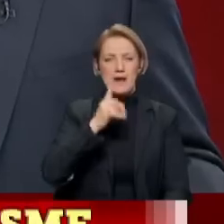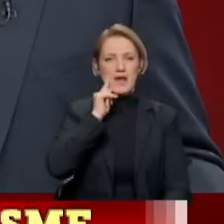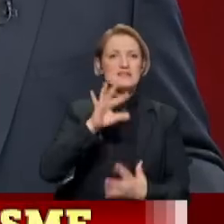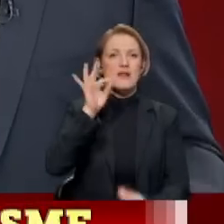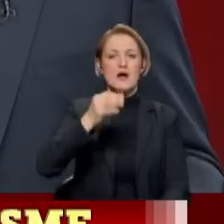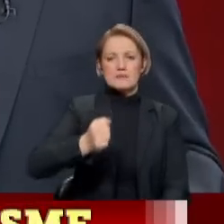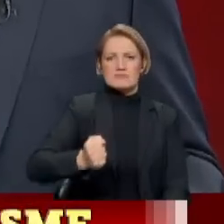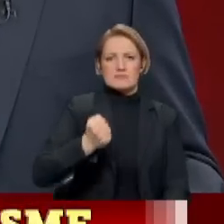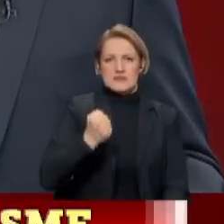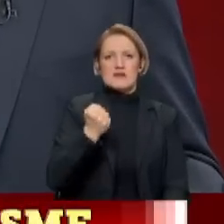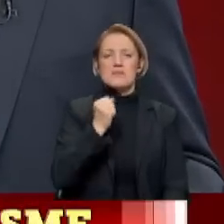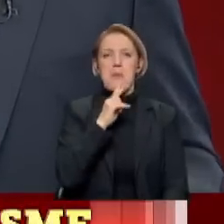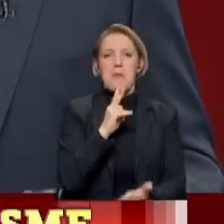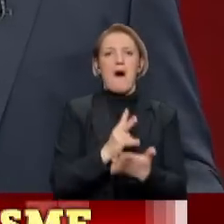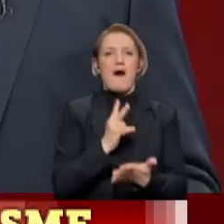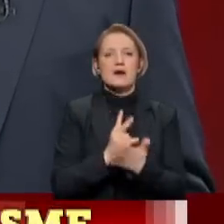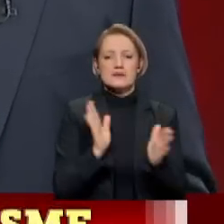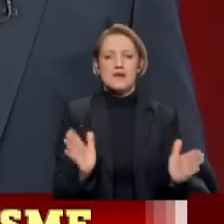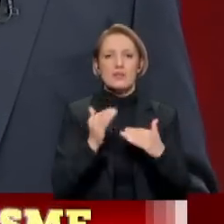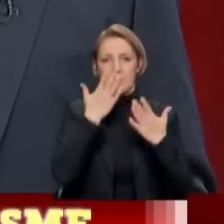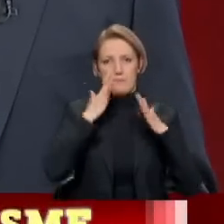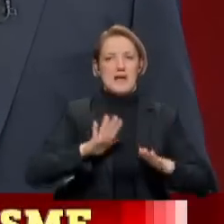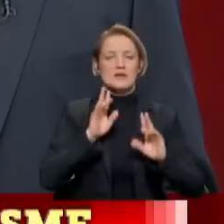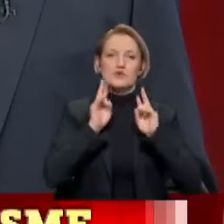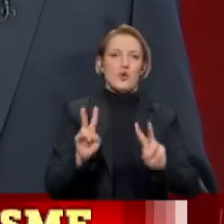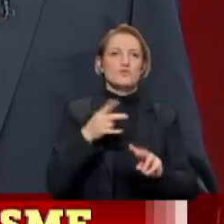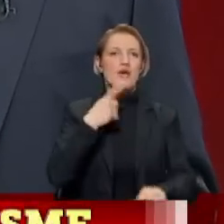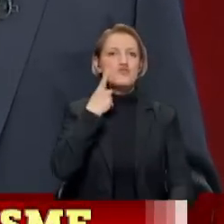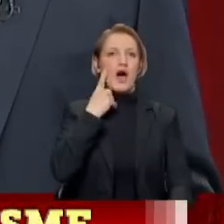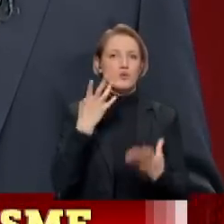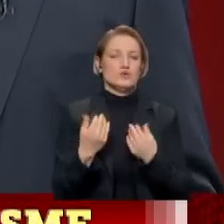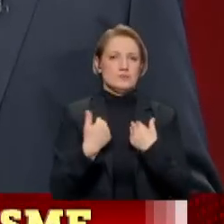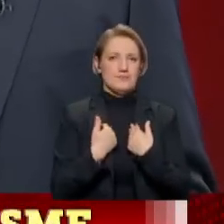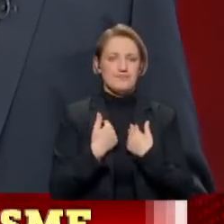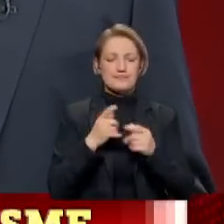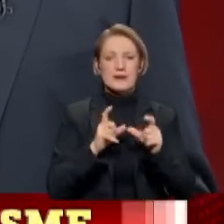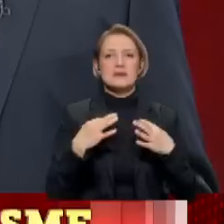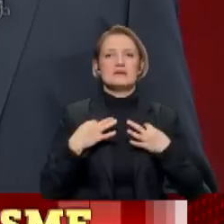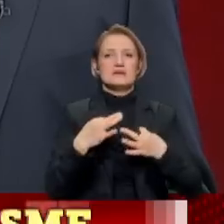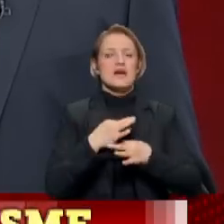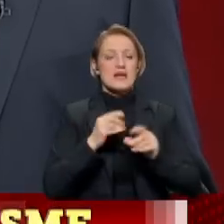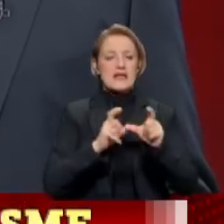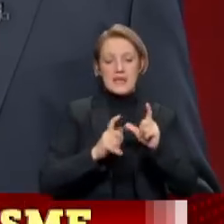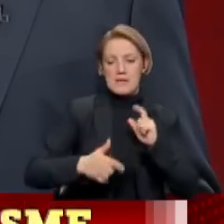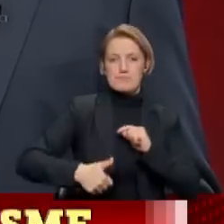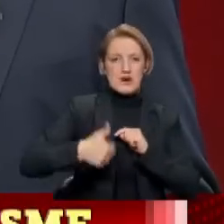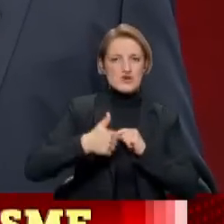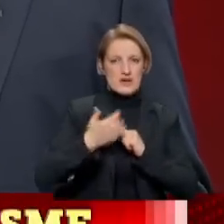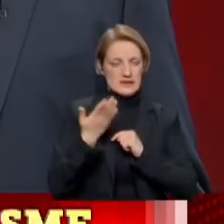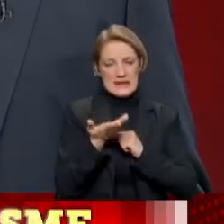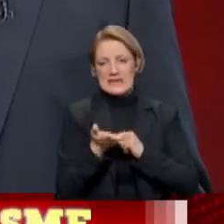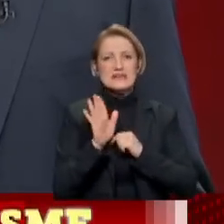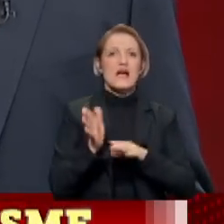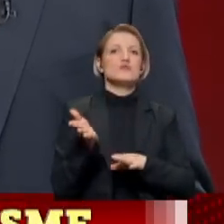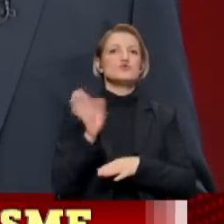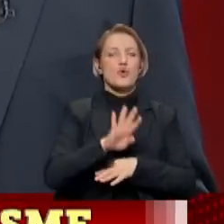sıkmış, kararlı bir şekilde sandığı beklediklerini gördüm. Buna tanık oldum. Sayın Genel Başkan'ı uğurladıktan sonra kısa bir görüşme de